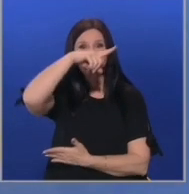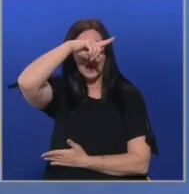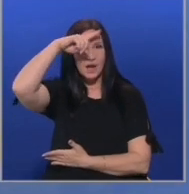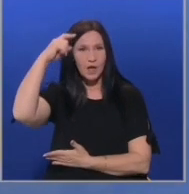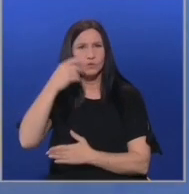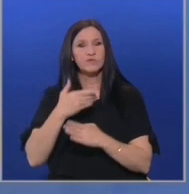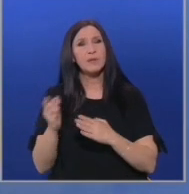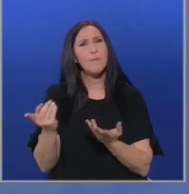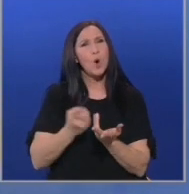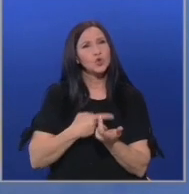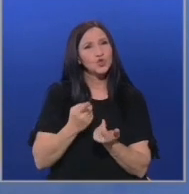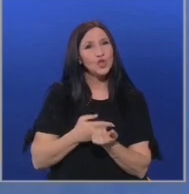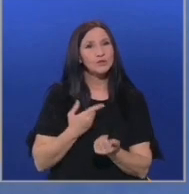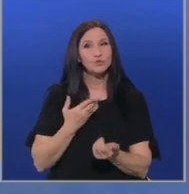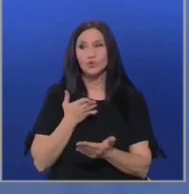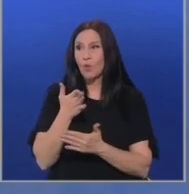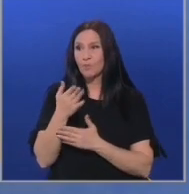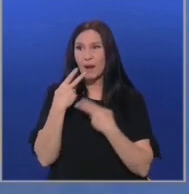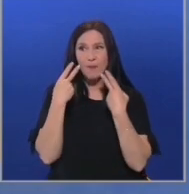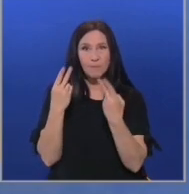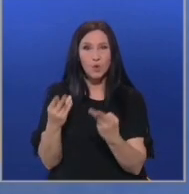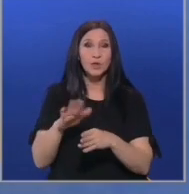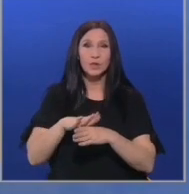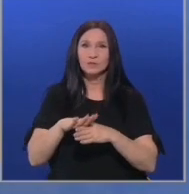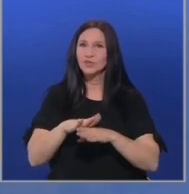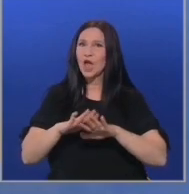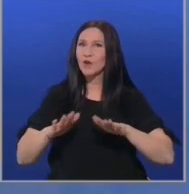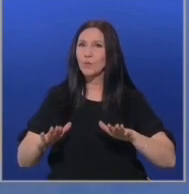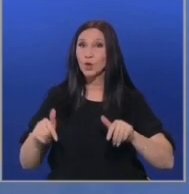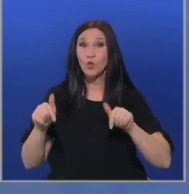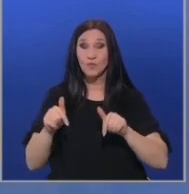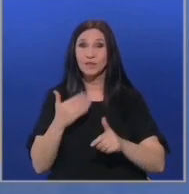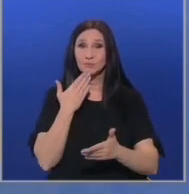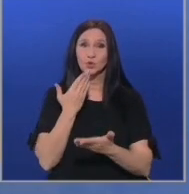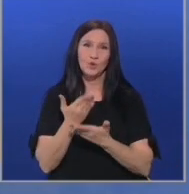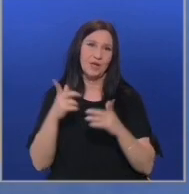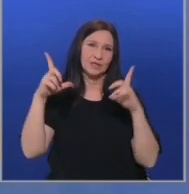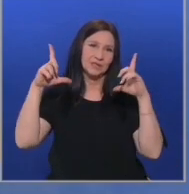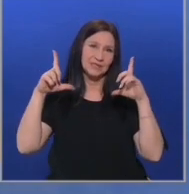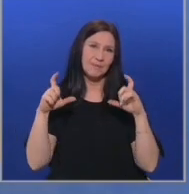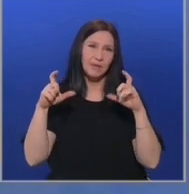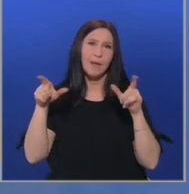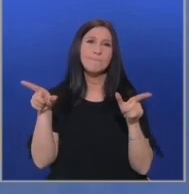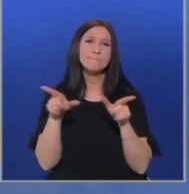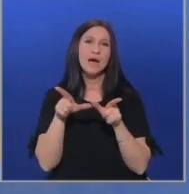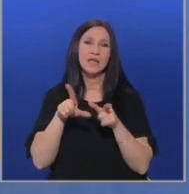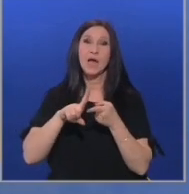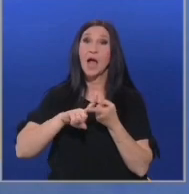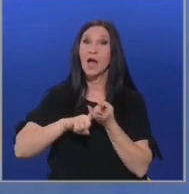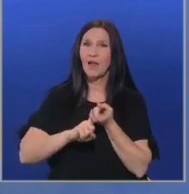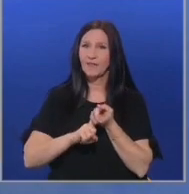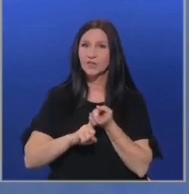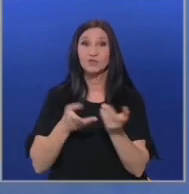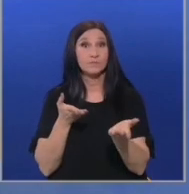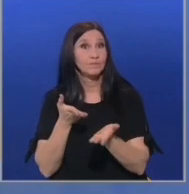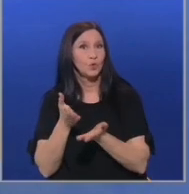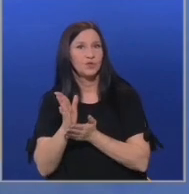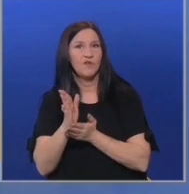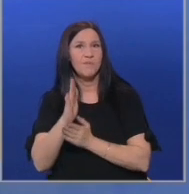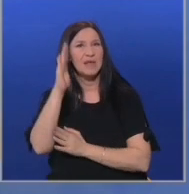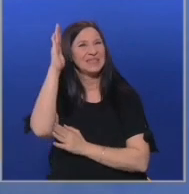лятото все по-често ще отправяме поглед към Черноморието. Днес, благодарение на снимките на Марина Карадачева, се отправяме